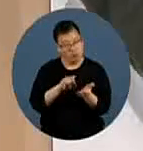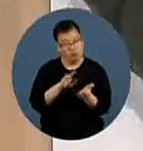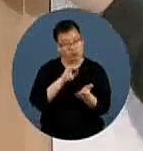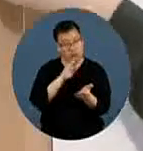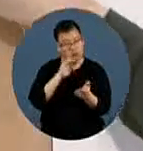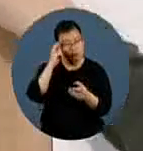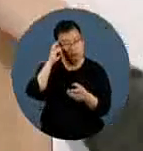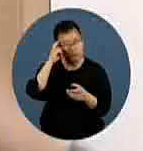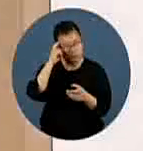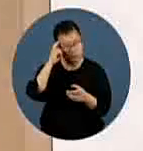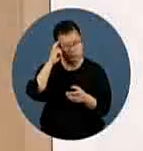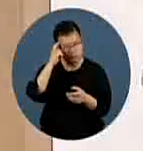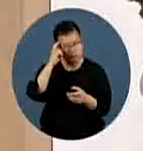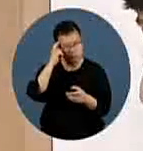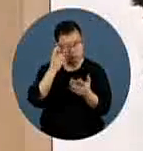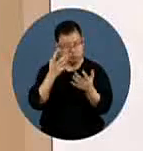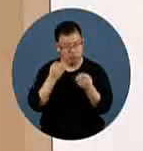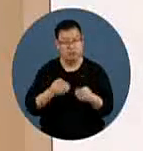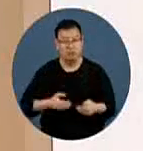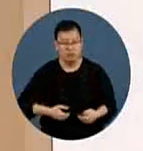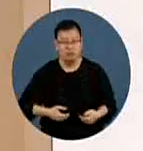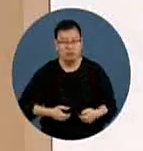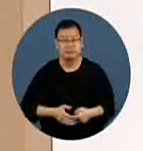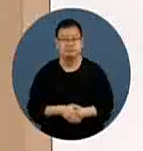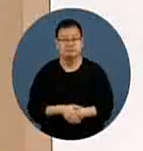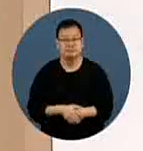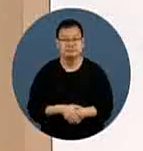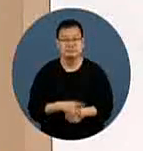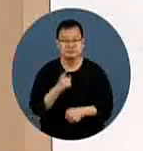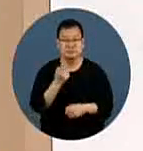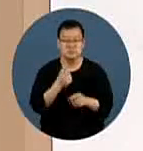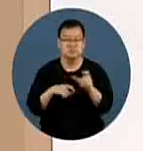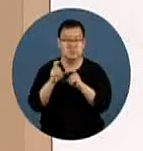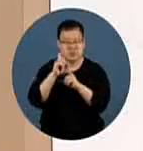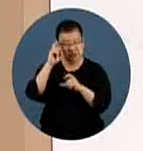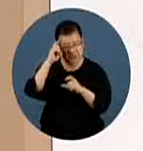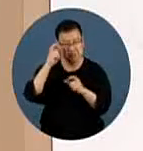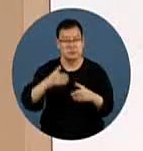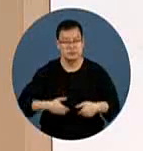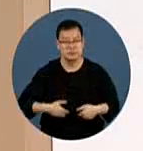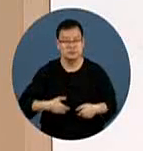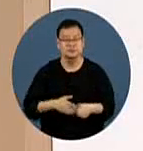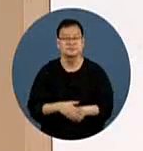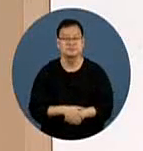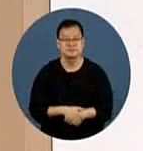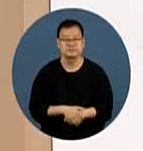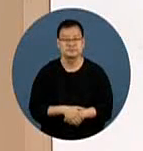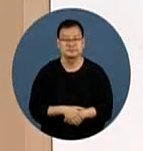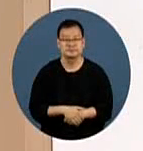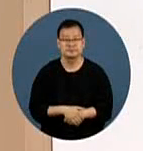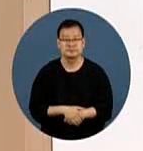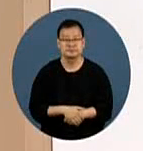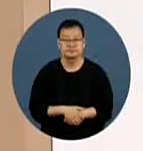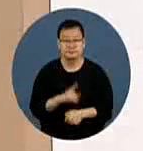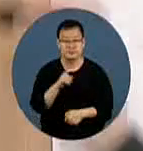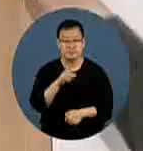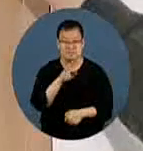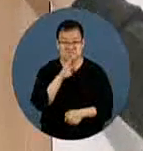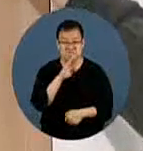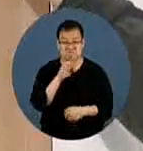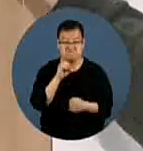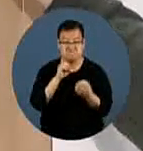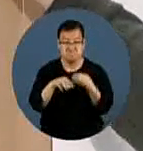많이 해야 되는데요. 여기서 조금만 더 생각을 하시면 이제 푸실 수가 있겠습니다. 네, 여기서의 정답은